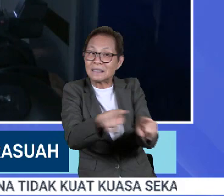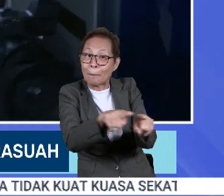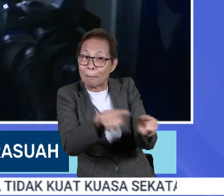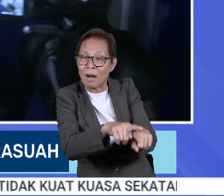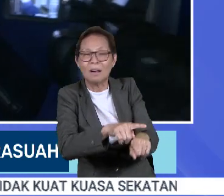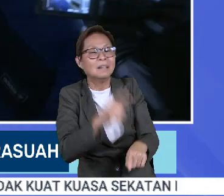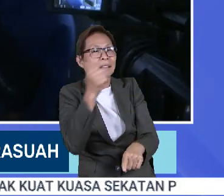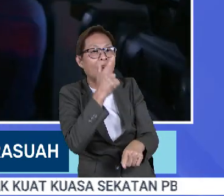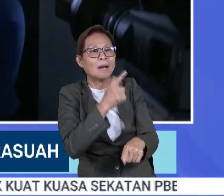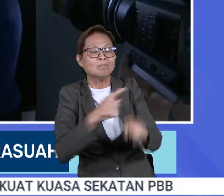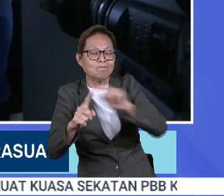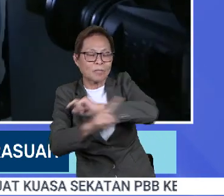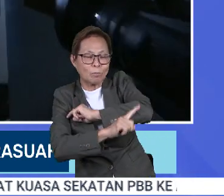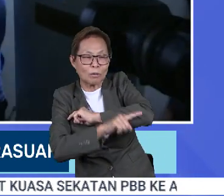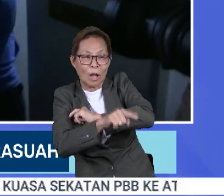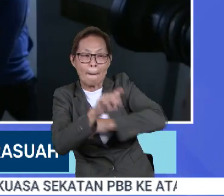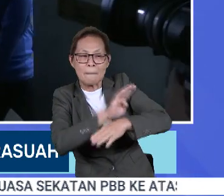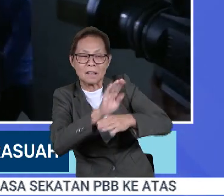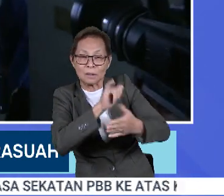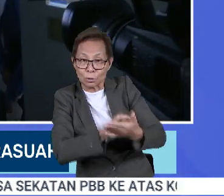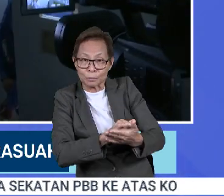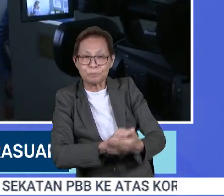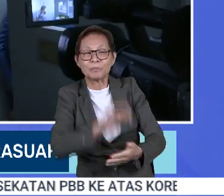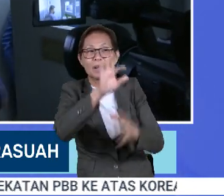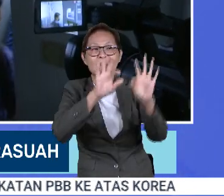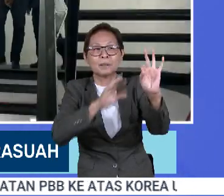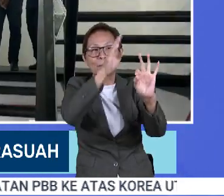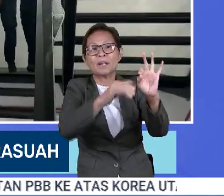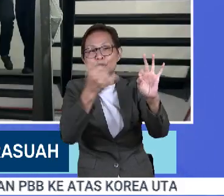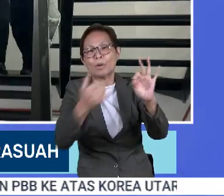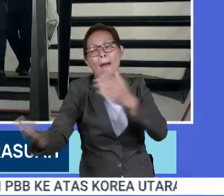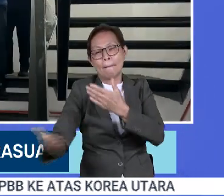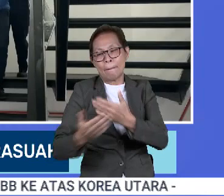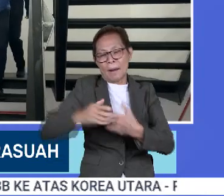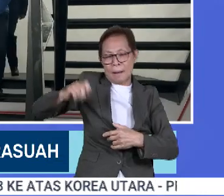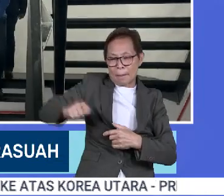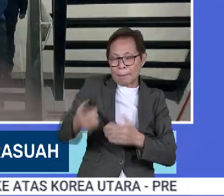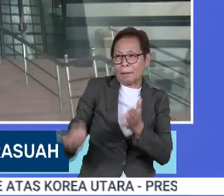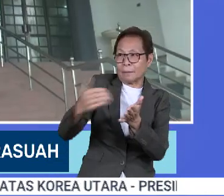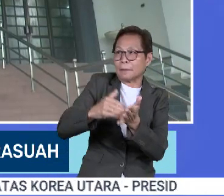untuk tidak mengambil tindakan terhadap penjaganya 9 Jun sebutan sebagai